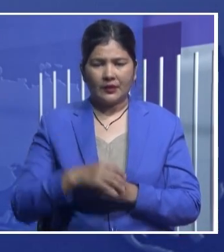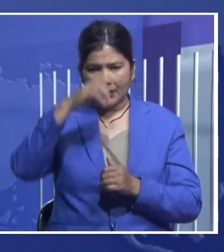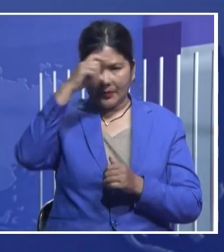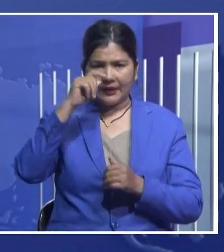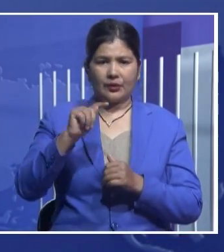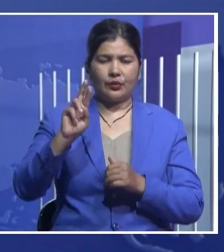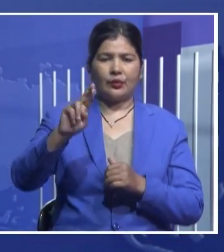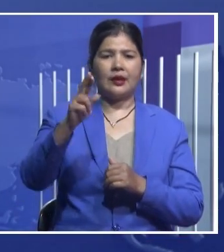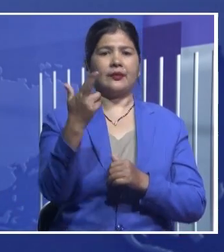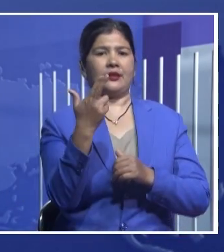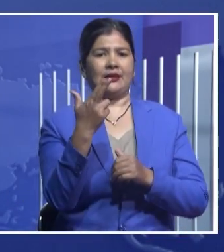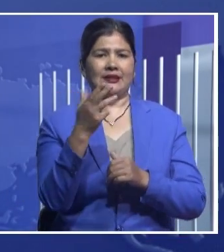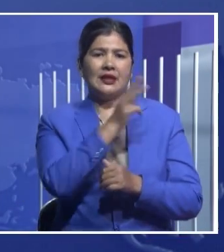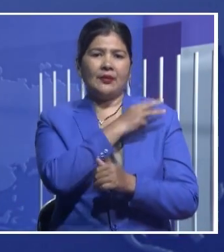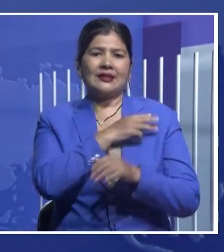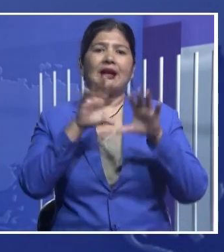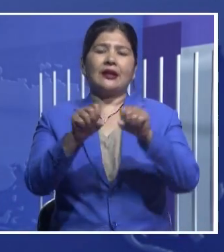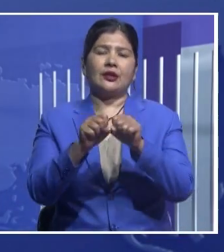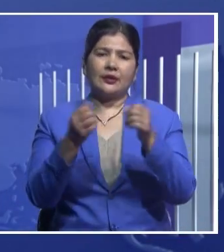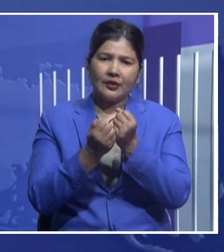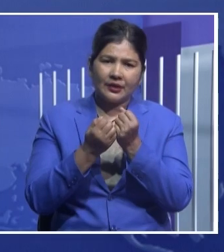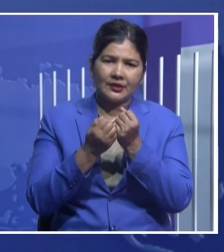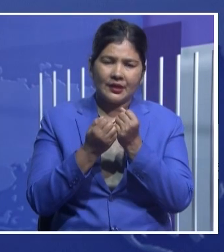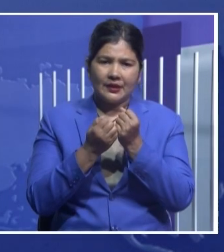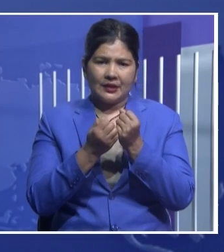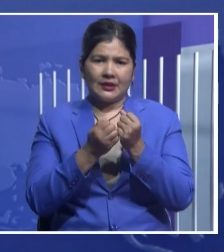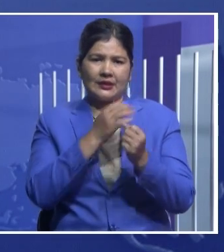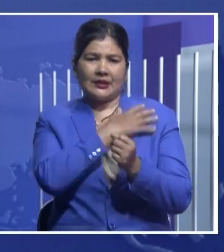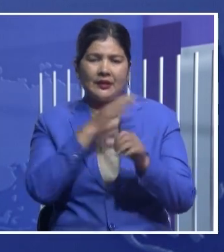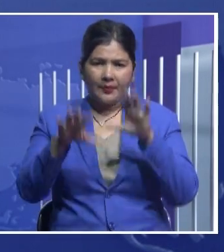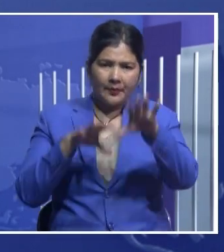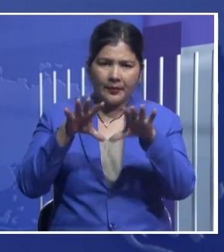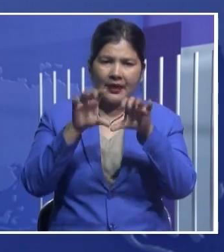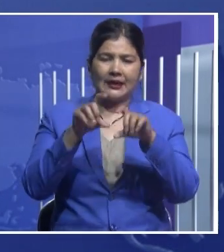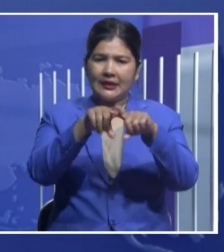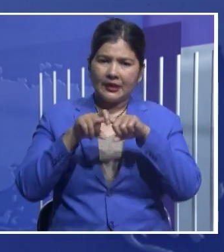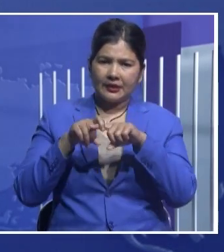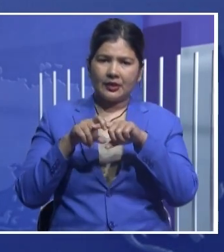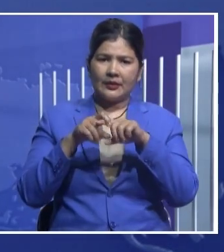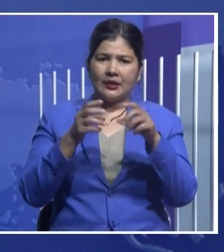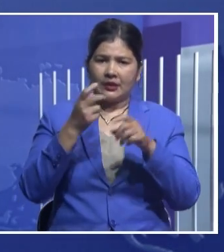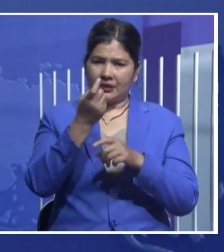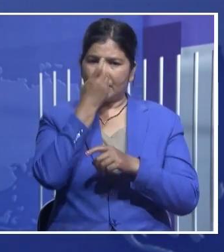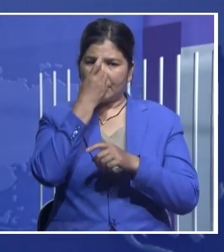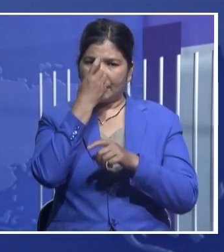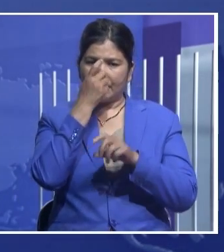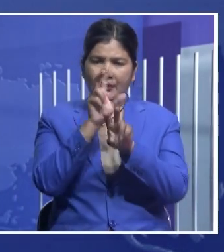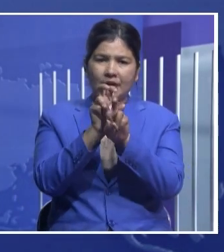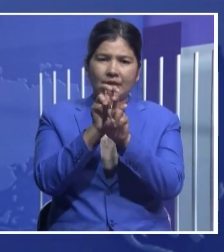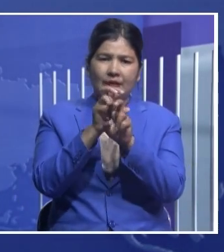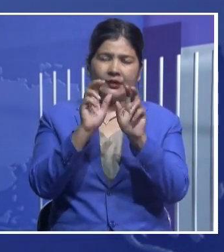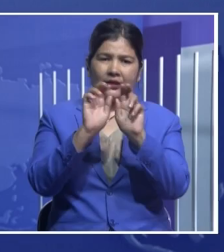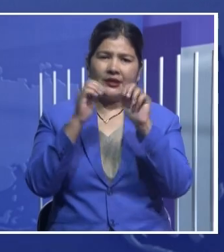बाँकेको राप्ती सुनारीमा मानिसमाथि आक्रमण गरी आतंक मचाइरहेको नरभक्षी पाटे बाघलाई आज नियन्त्रणमा लिई चितवन राष्ट्रिय निकुञ्जमा पठाइएको